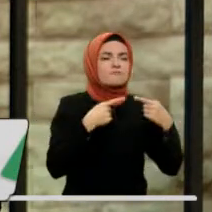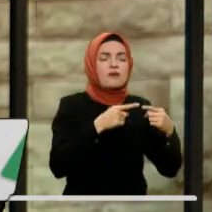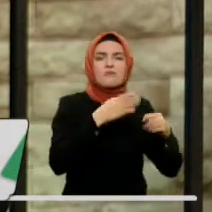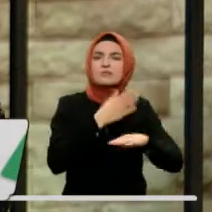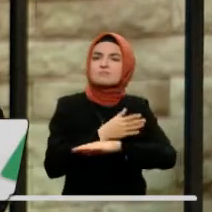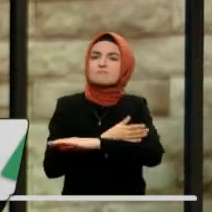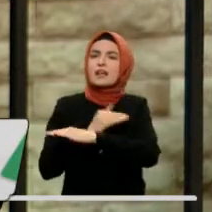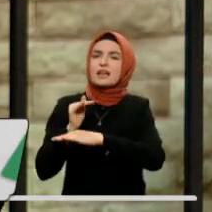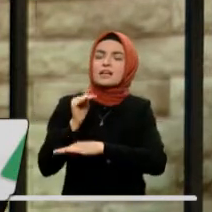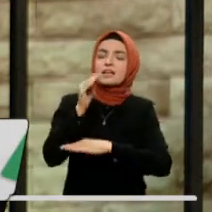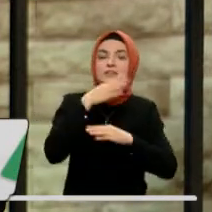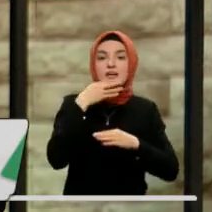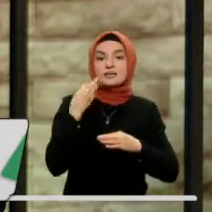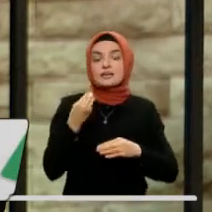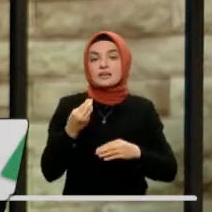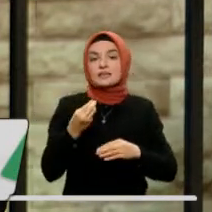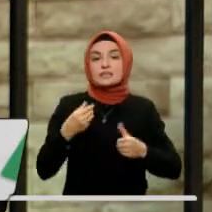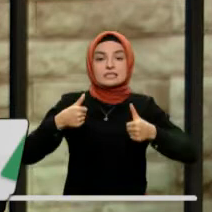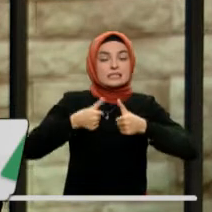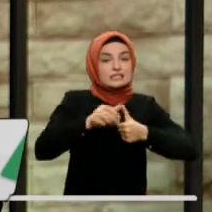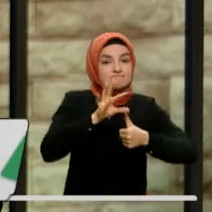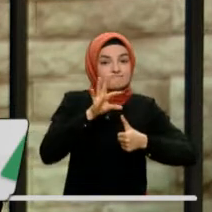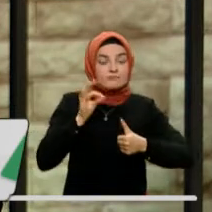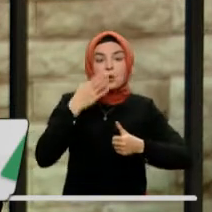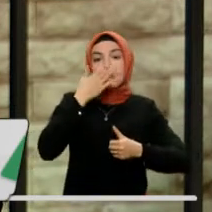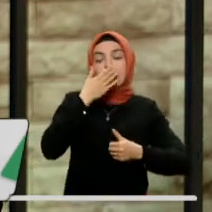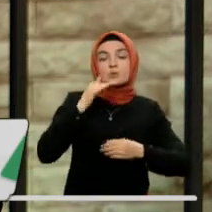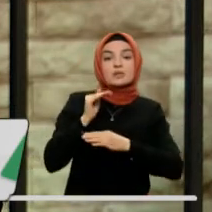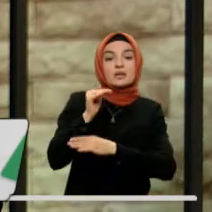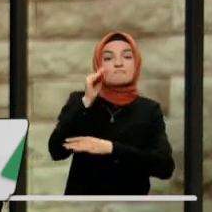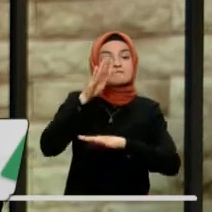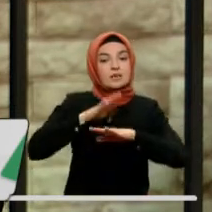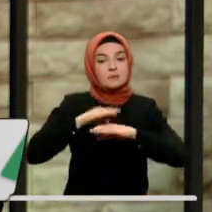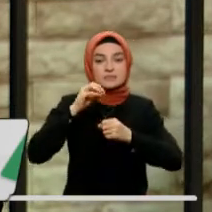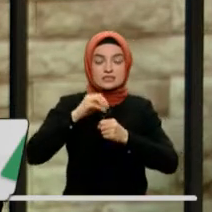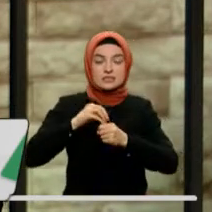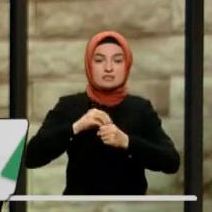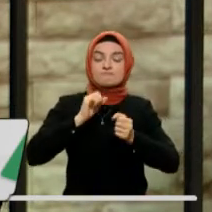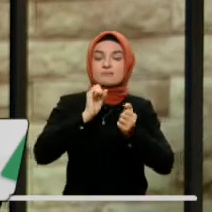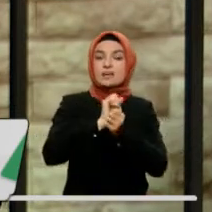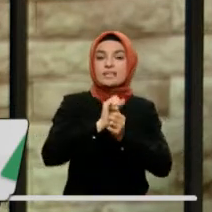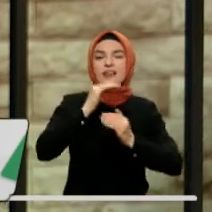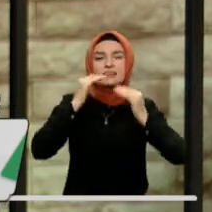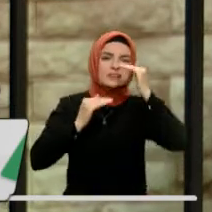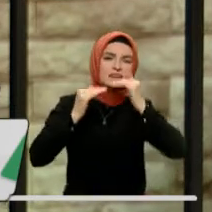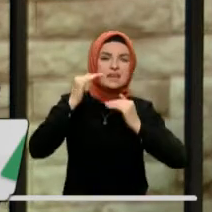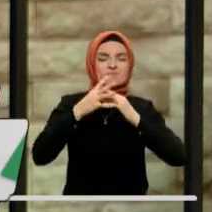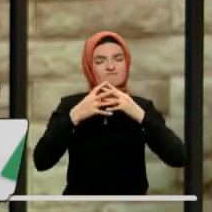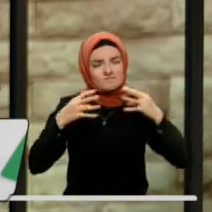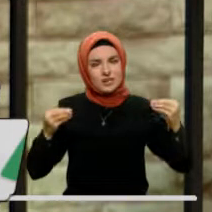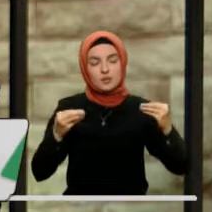gençlerimiz eş seçimini biraz daha okul hayatında yaptıklarından dolayı ailelerin denge kısmı biraz